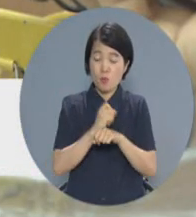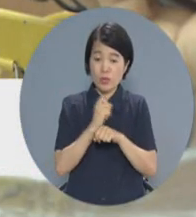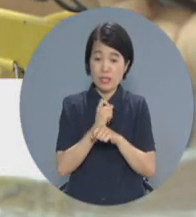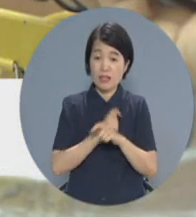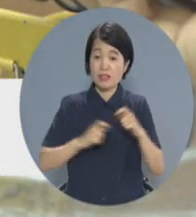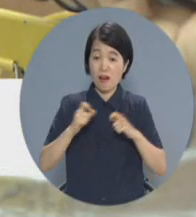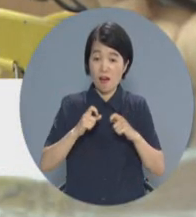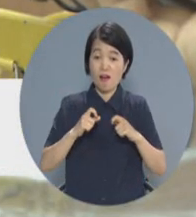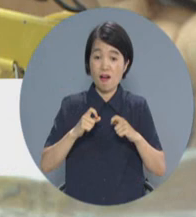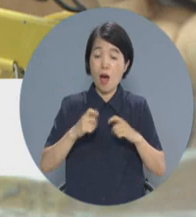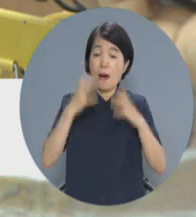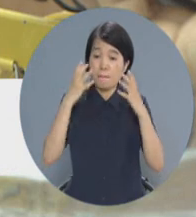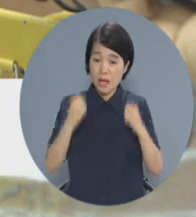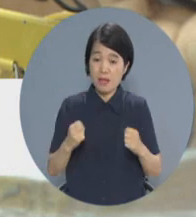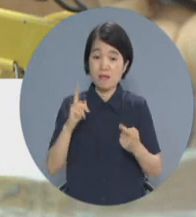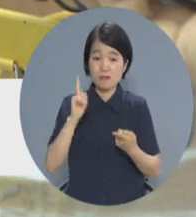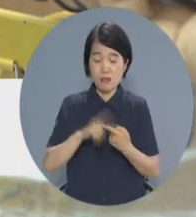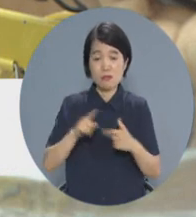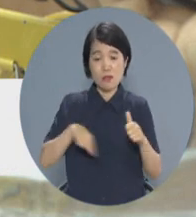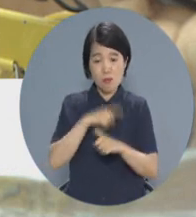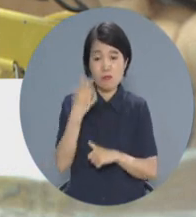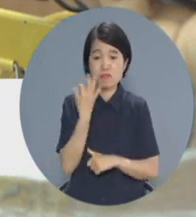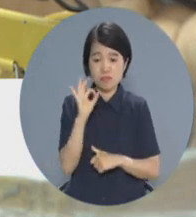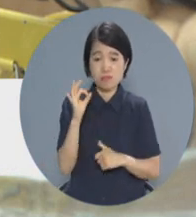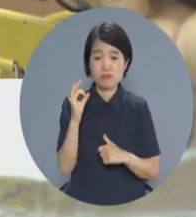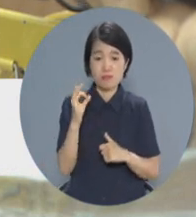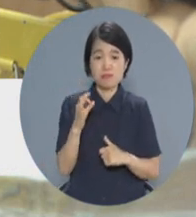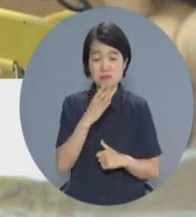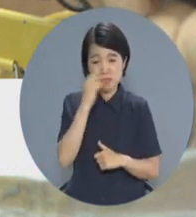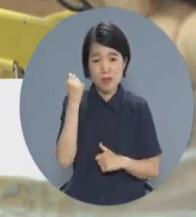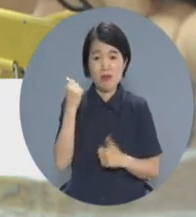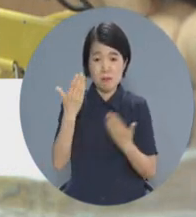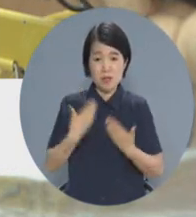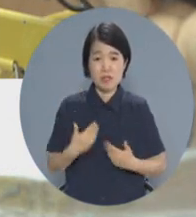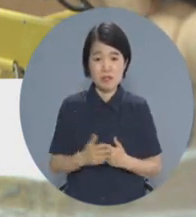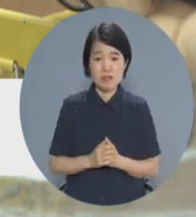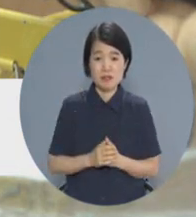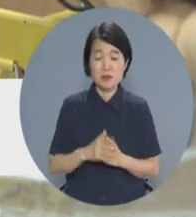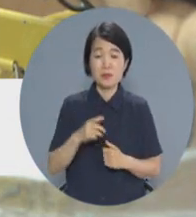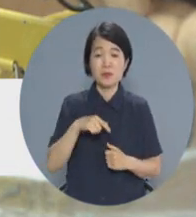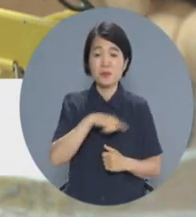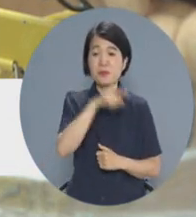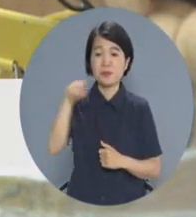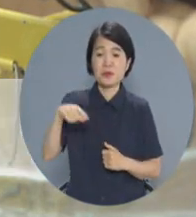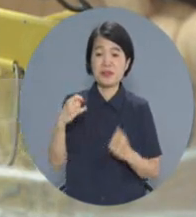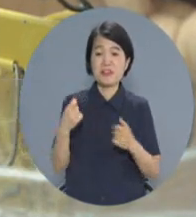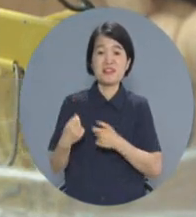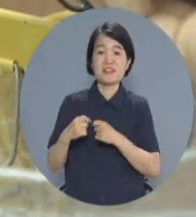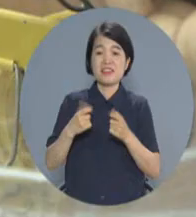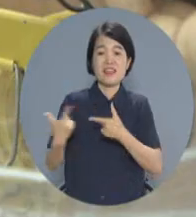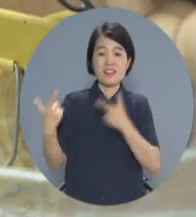여자분들이 더 많은 것 같아요. 익숙하게 받아들이시는 것 같아요. 여기도 다 여성분들이고 해가지고.